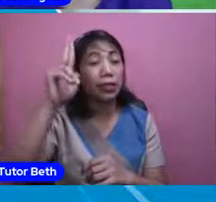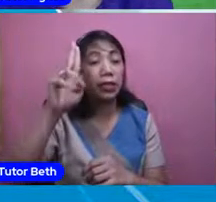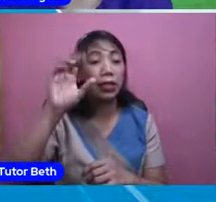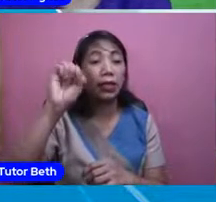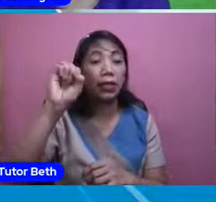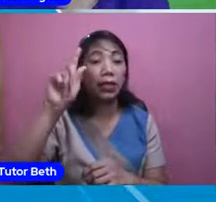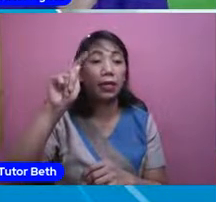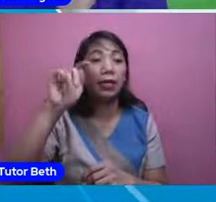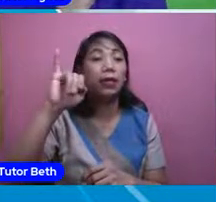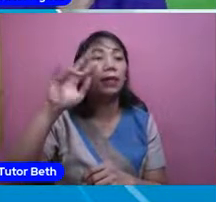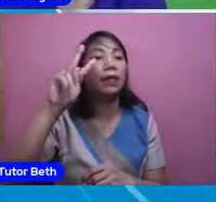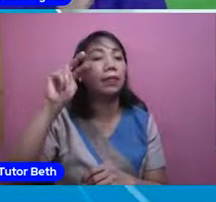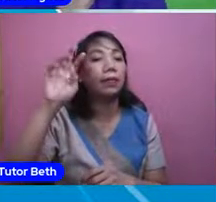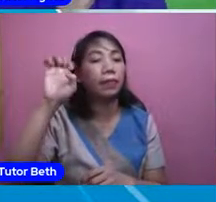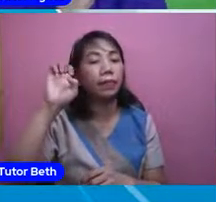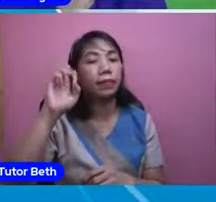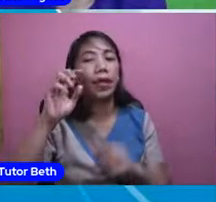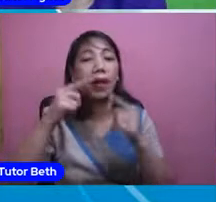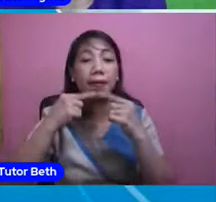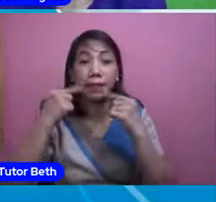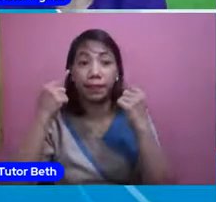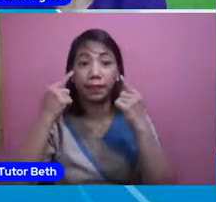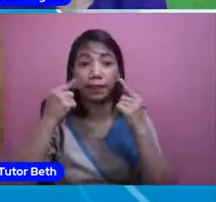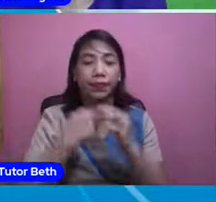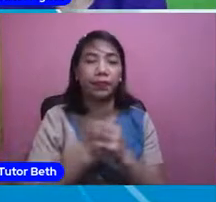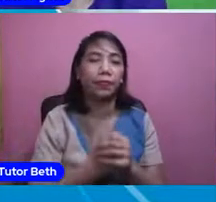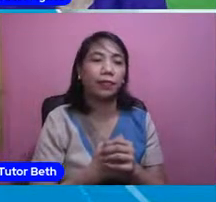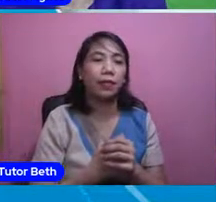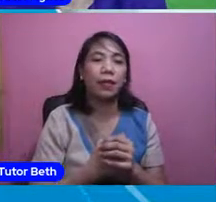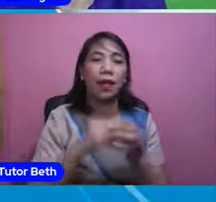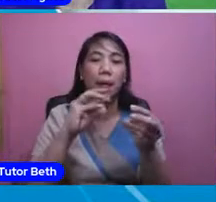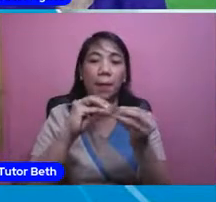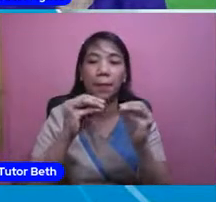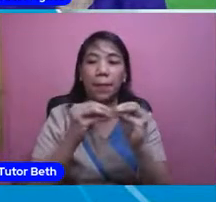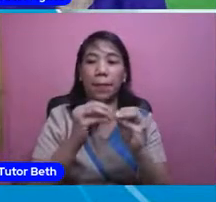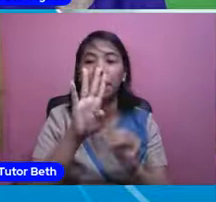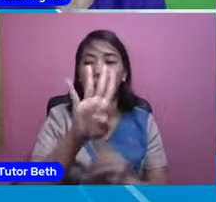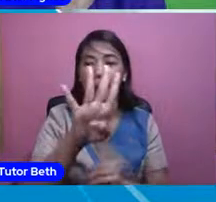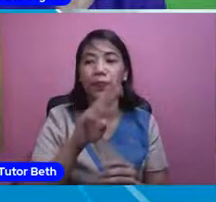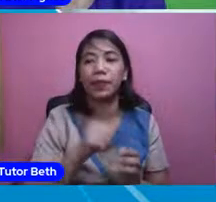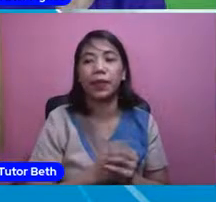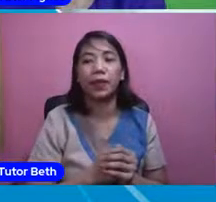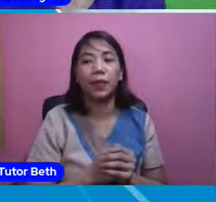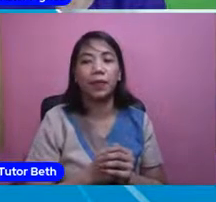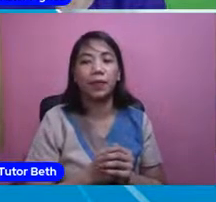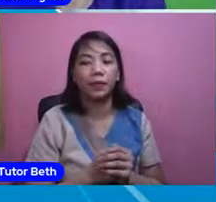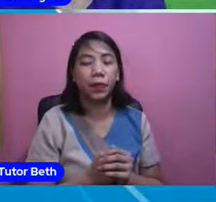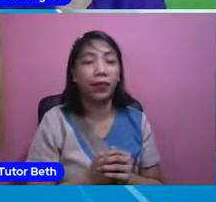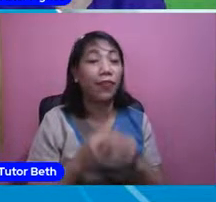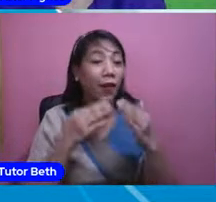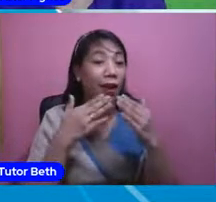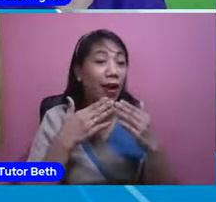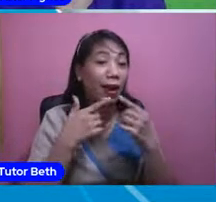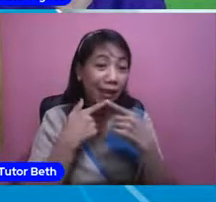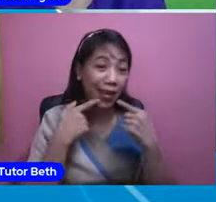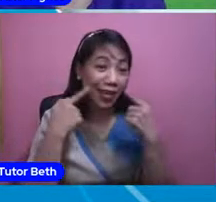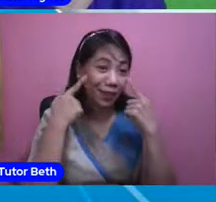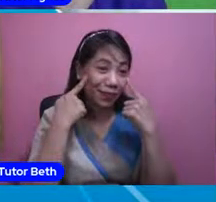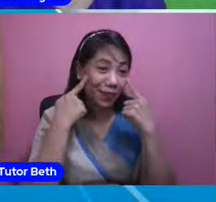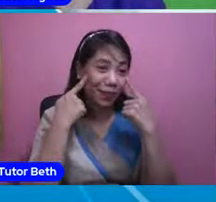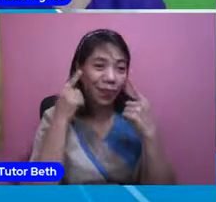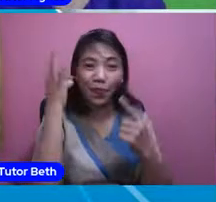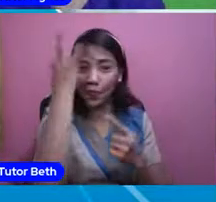Okay, next. Number four. O ayan po ang sagot natin. Masaya. At masaya.